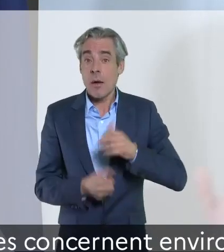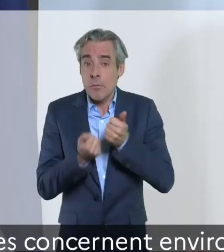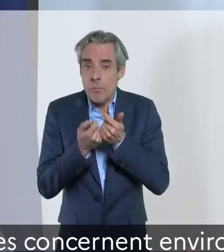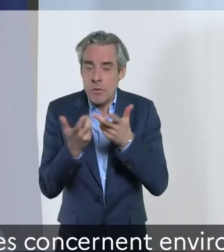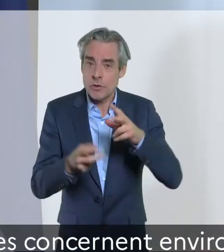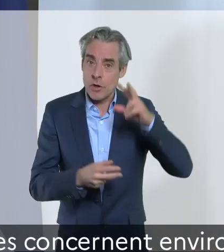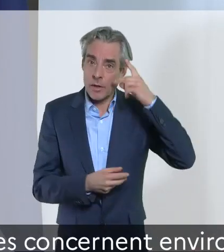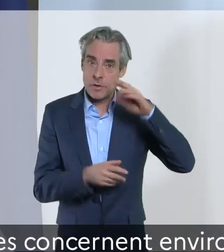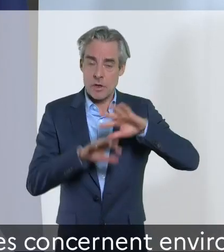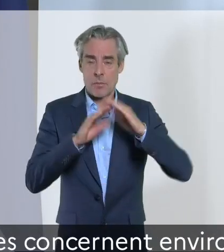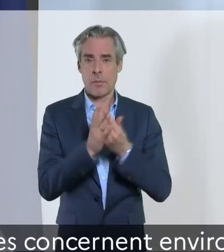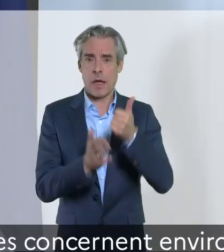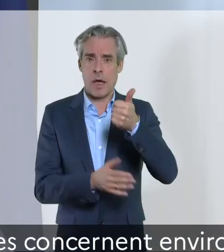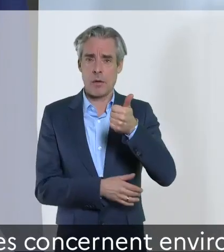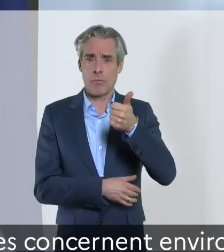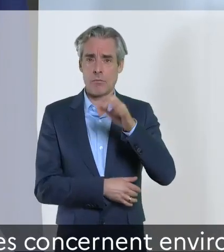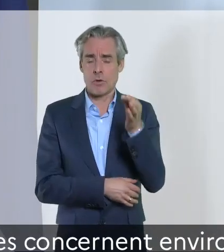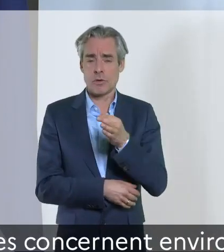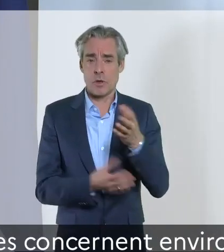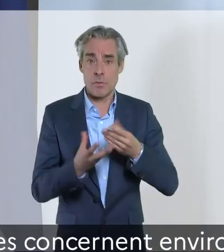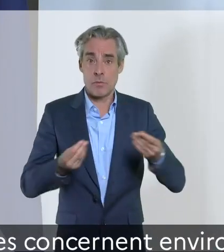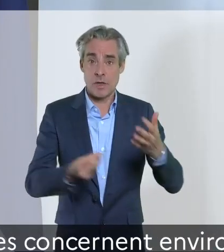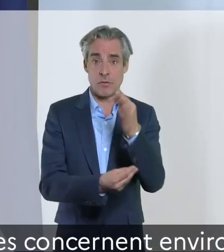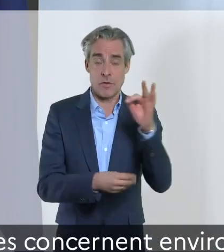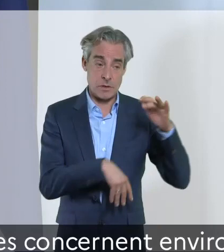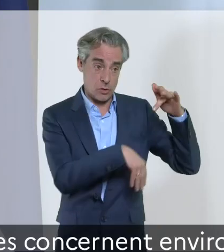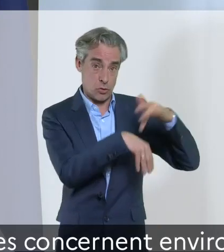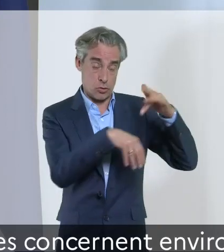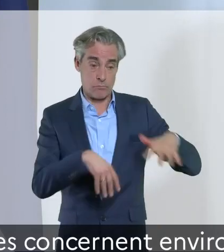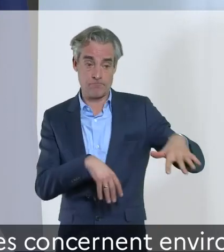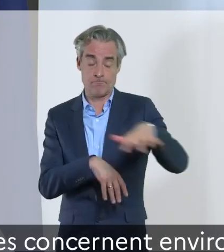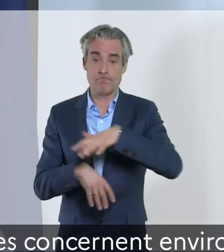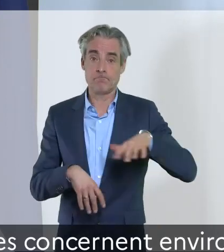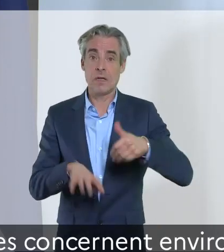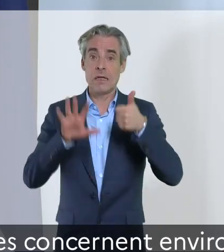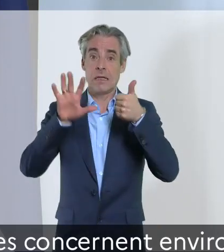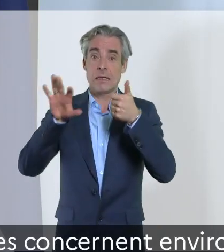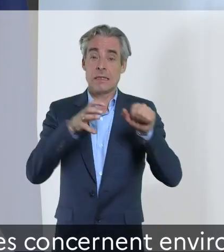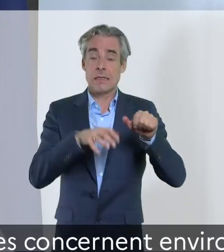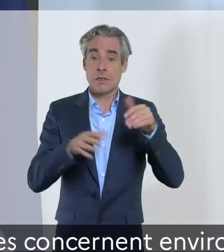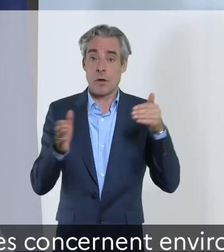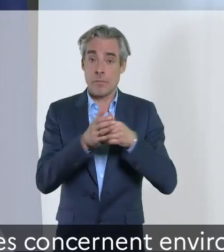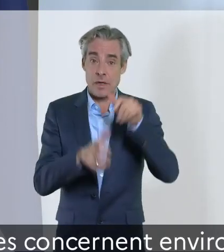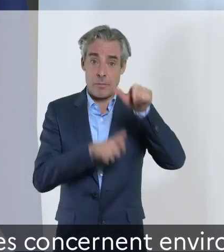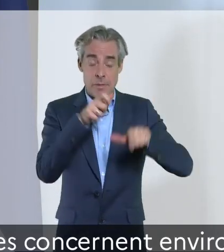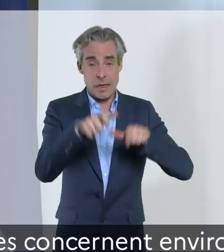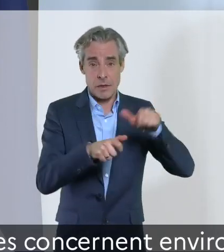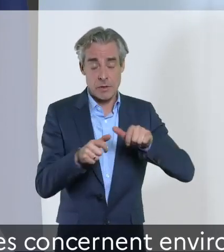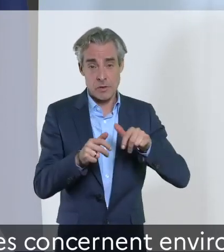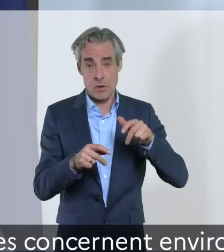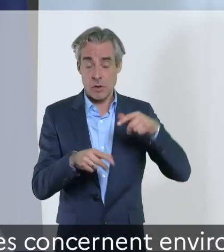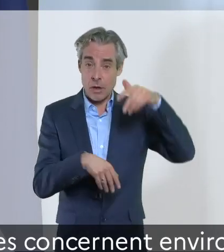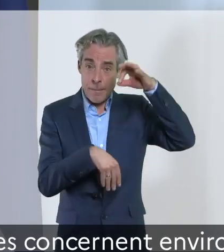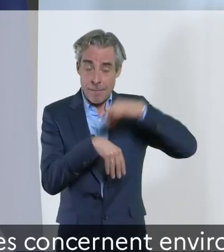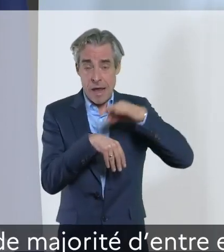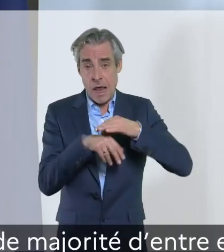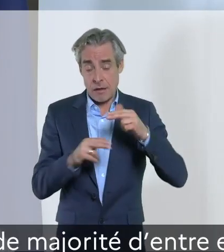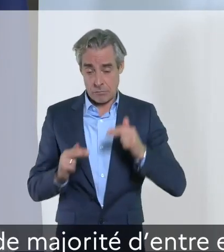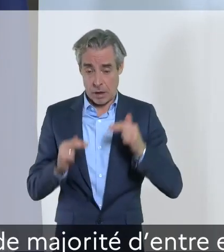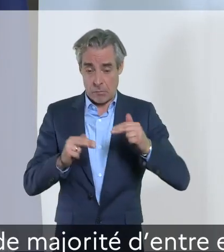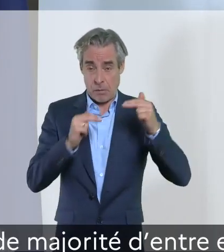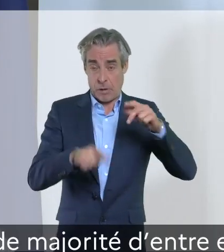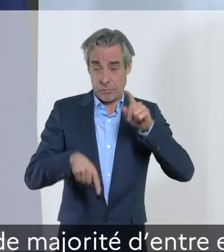Les épilepsies concernent environ 1% de la population de notre pays. Plus de 600 000 personnes en sont touchées à des niveaux très